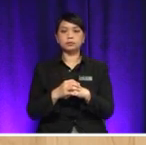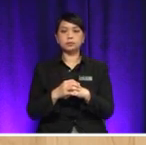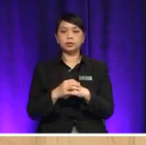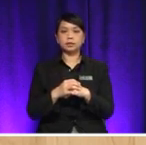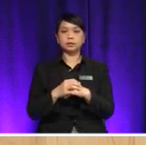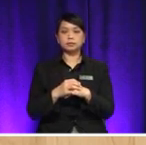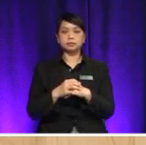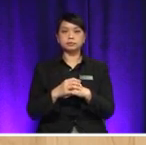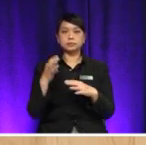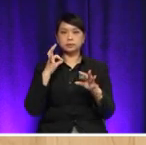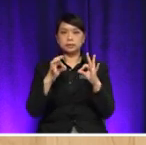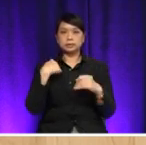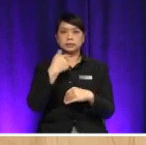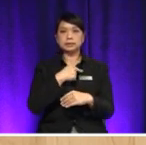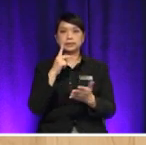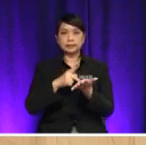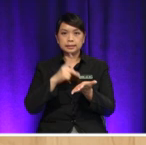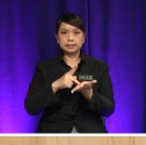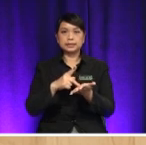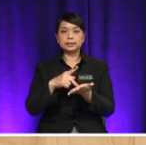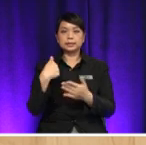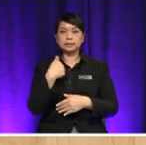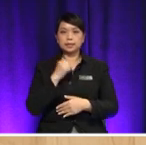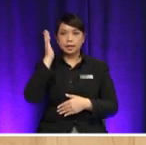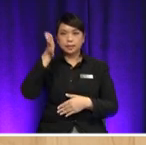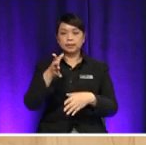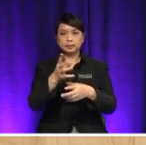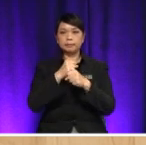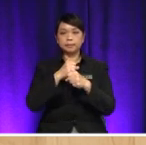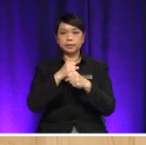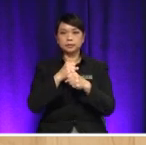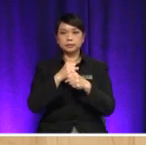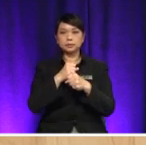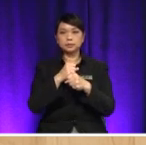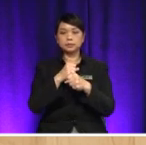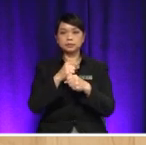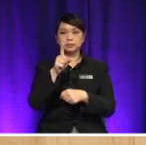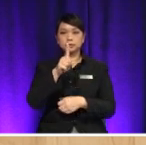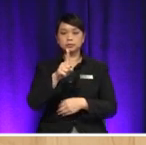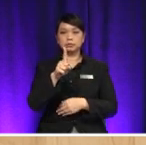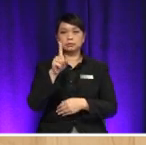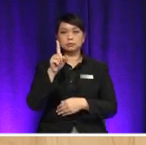kita kira kita akan dapat nombu indexnya adalah sebanyak 111